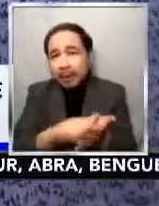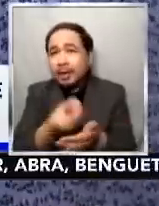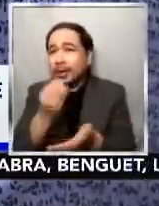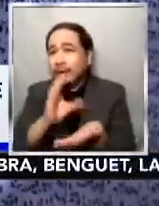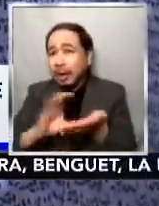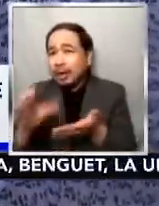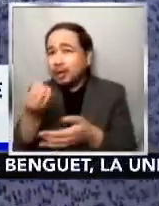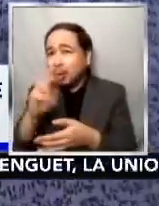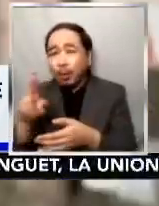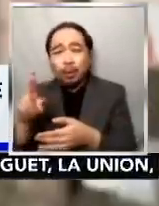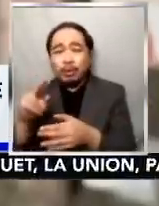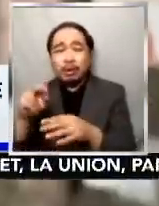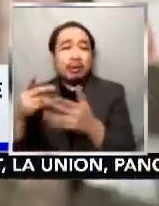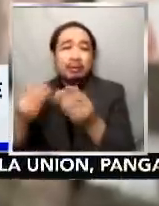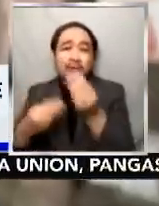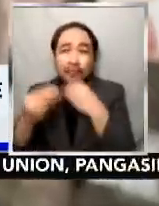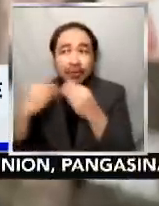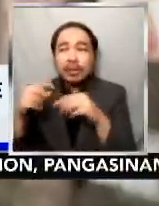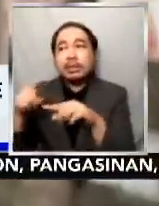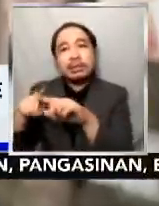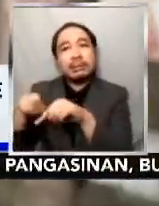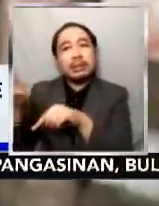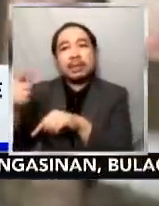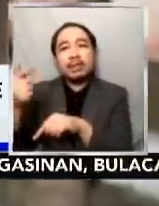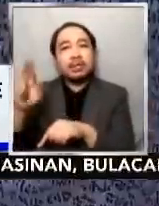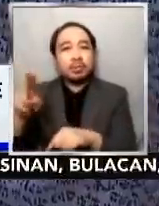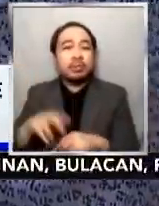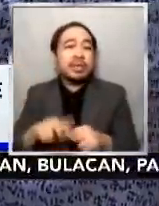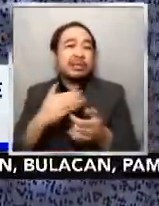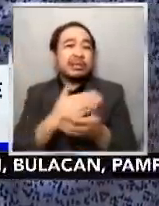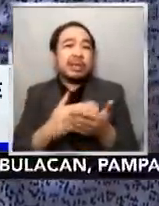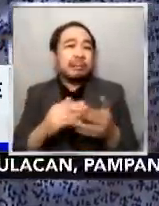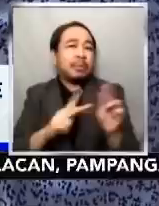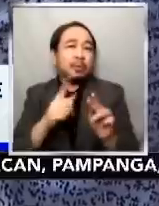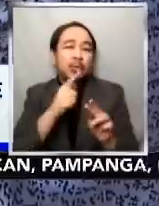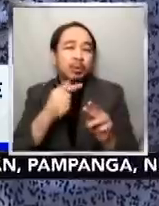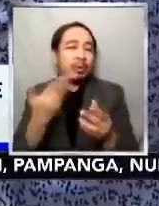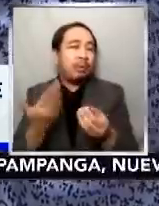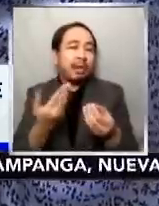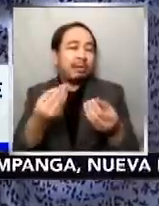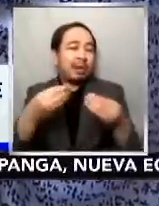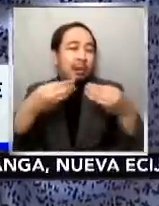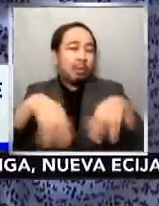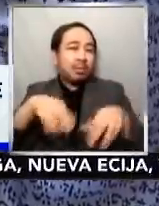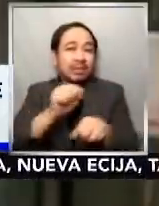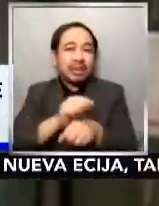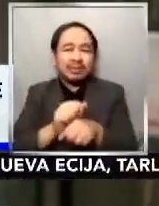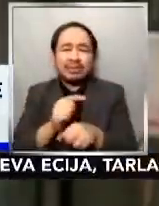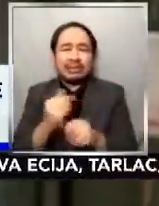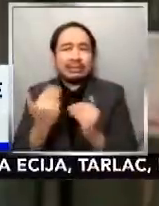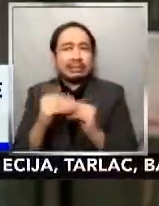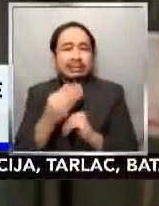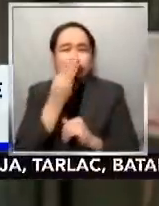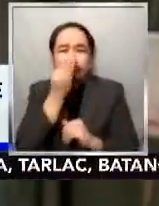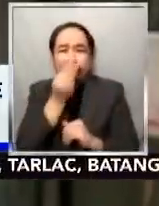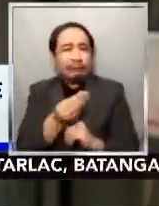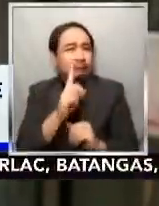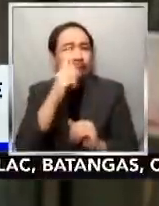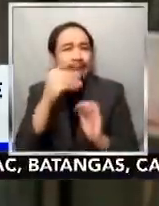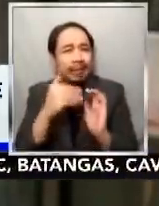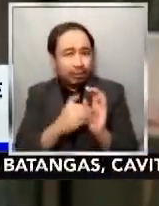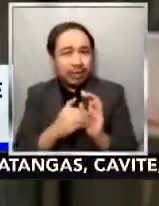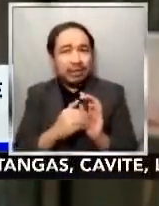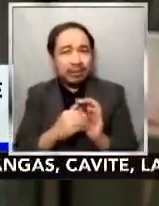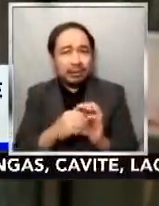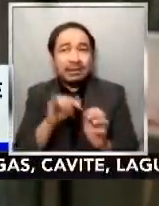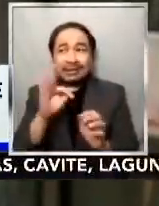ilang nawala ng trabaho sa pagbabalik ng ECQ, napakaliit ng 1,000 pisong ayuda. Kung hanggang April 4,